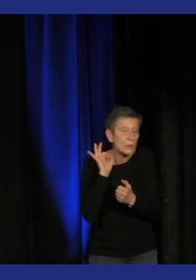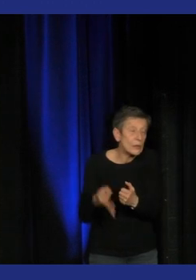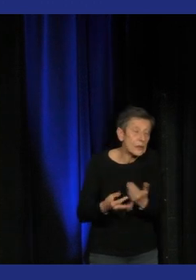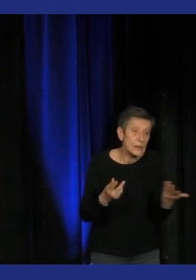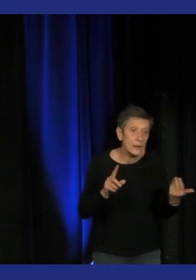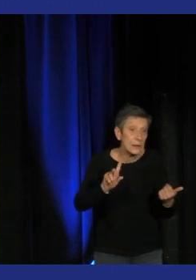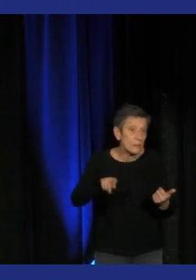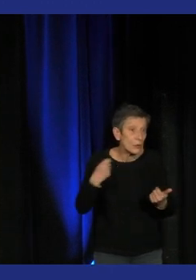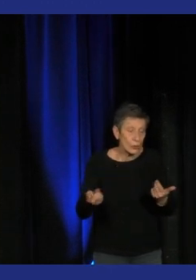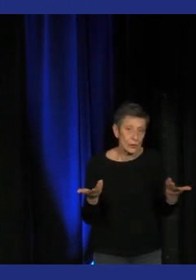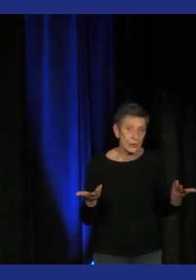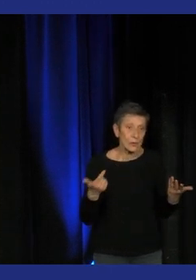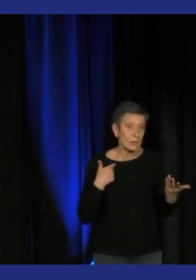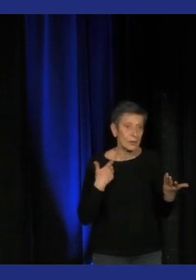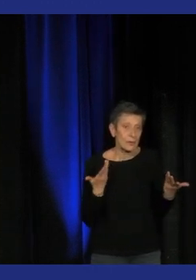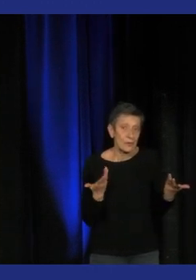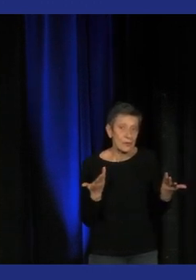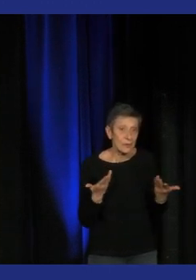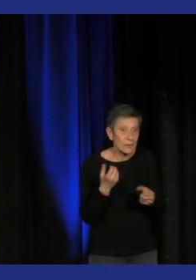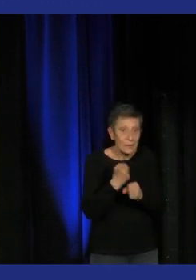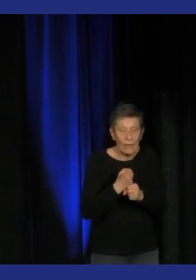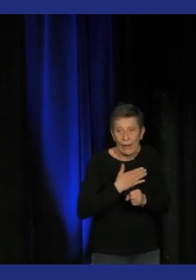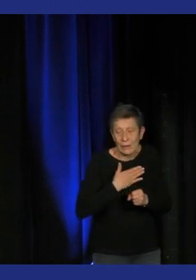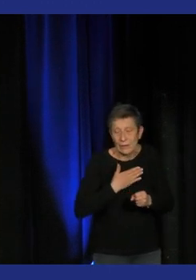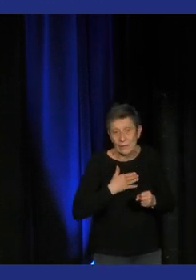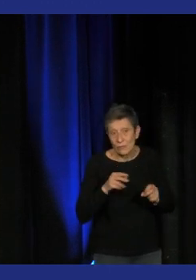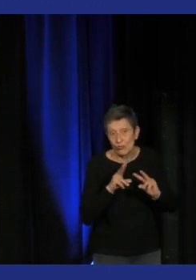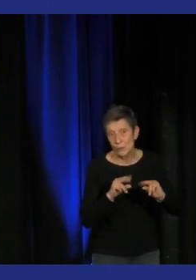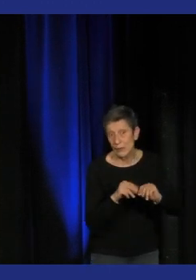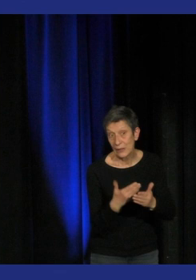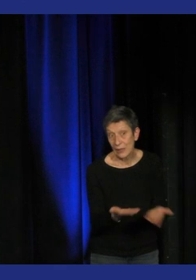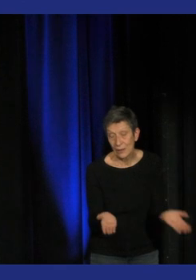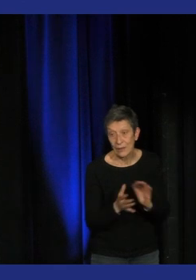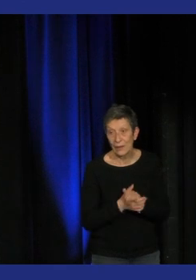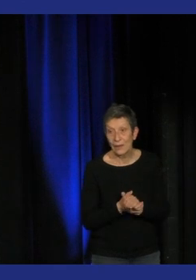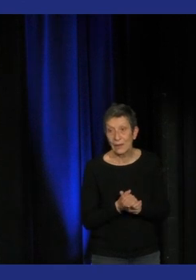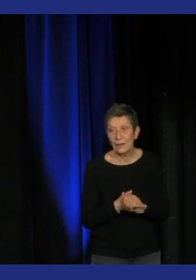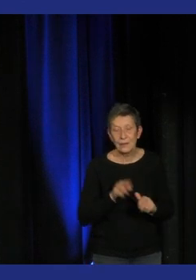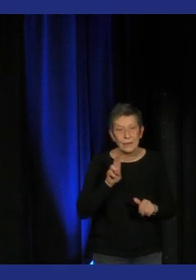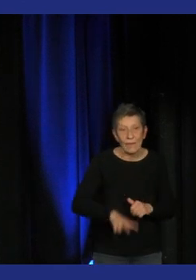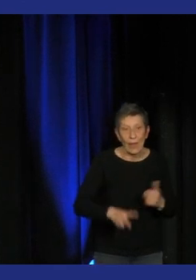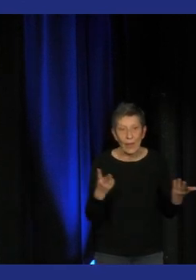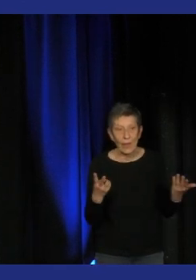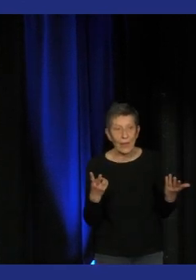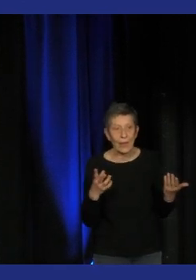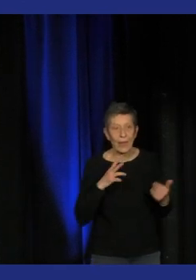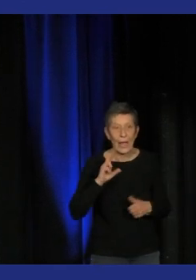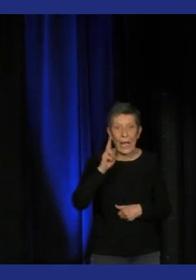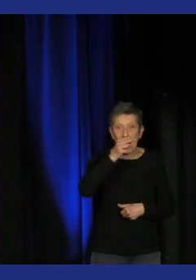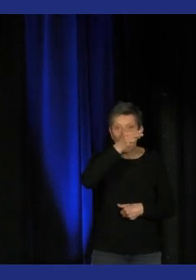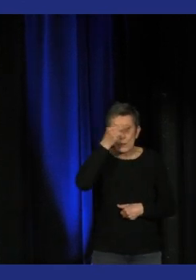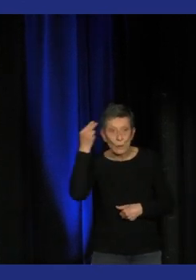Moi j'en ai parlé un peu dans mes différents travaux où le problème de toutes ces notions aussi, ça touche